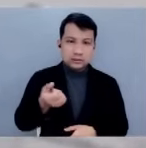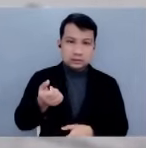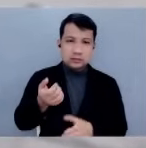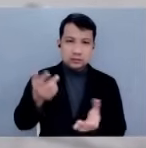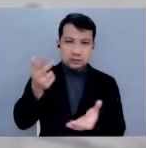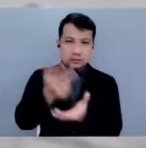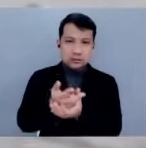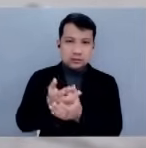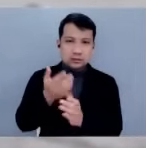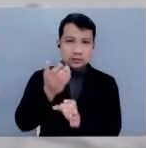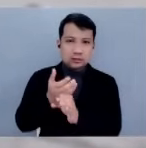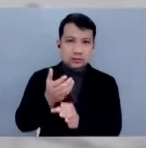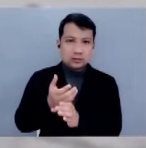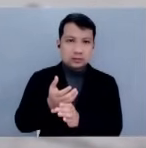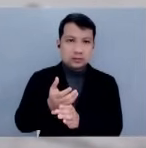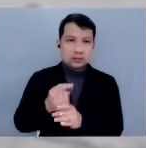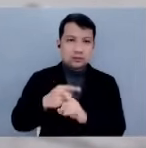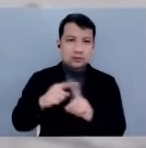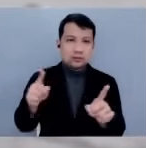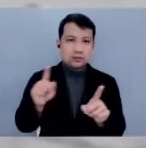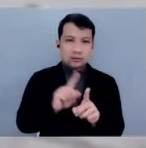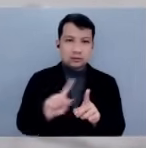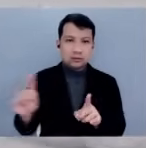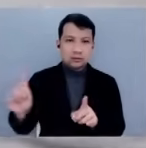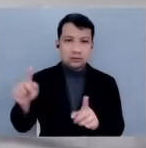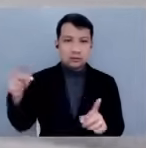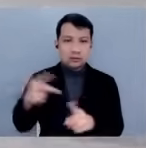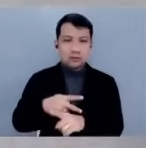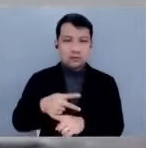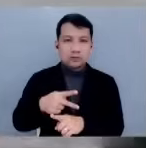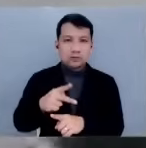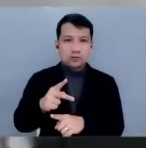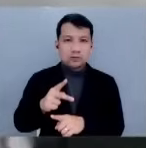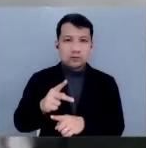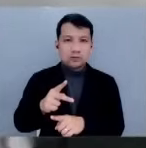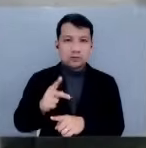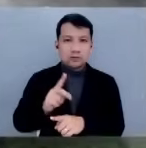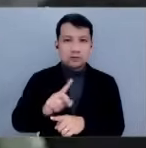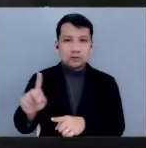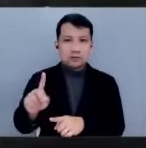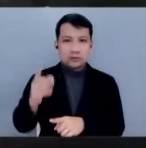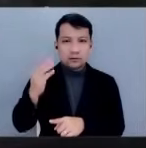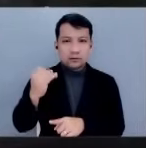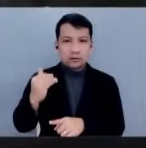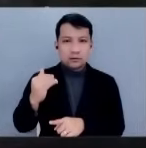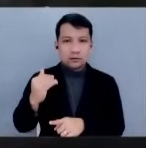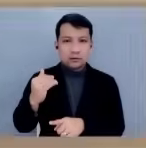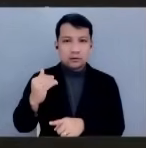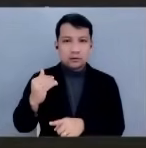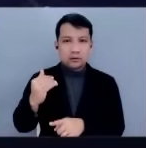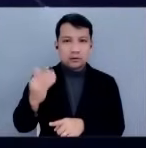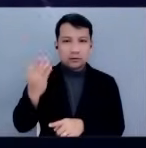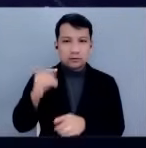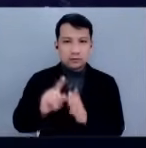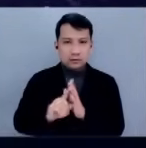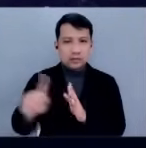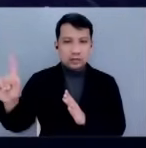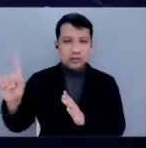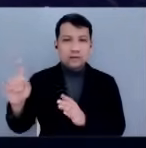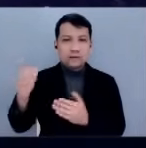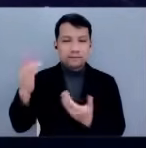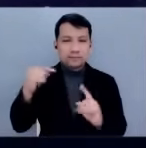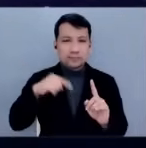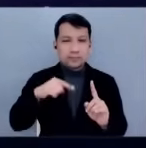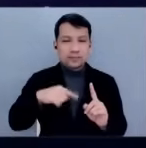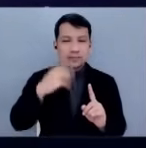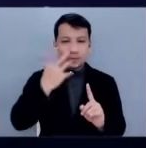kotse. Pero bumalik siya sa biktima, tumakbo at nilundagan ng bangkay, saka lumayo. Kinilala ang